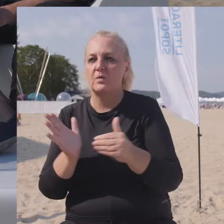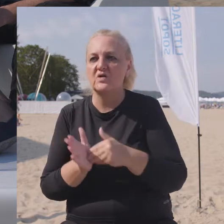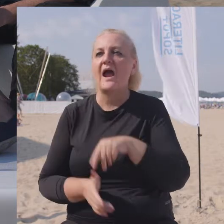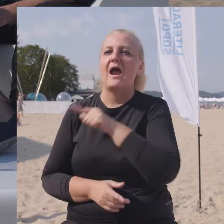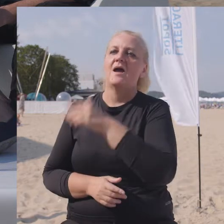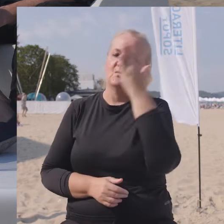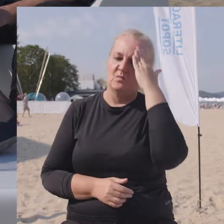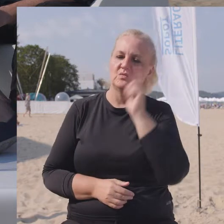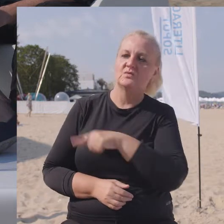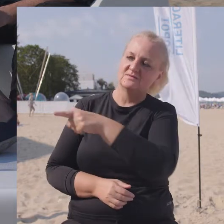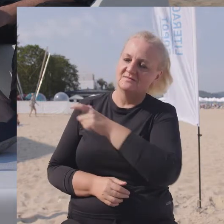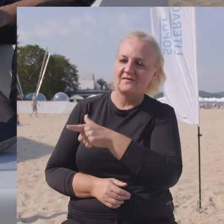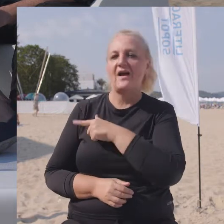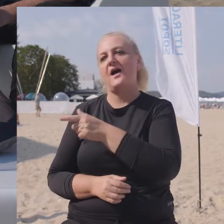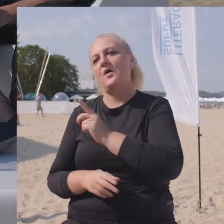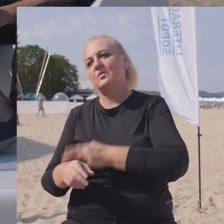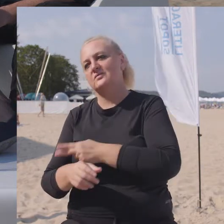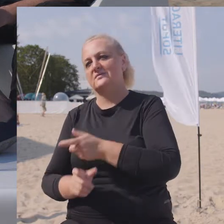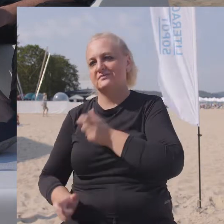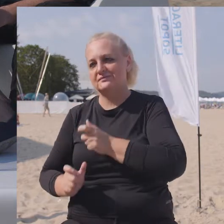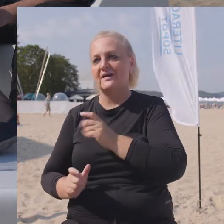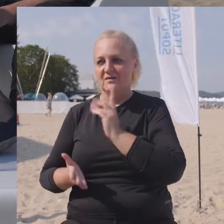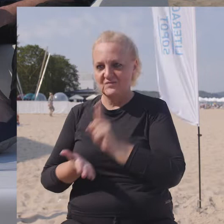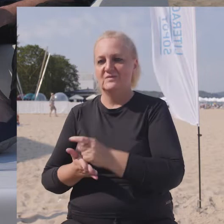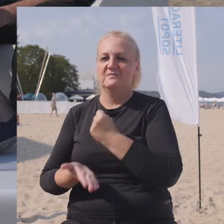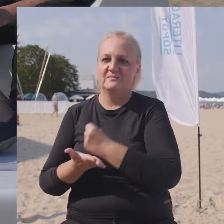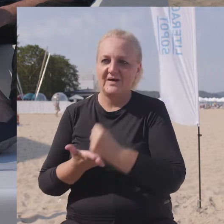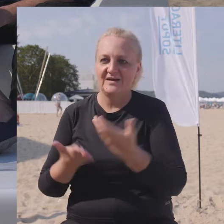trzeba było się napić z kim ta trzeba, a potem zdobyć